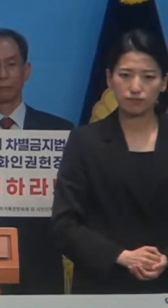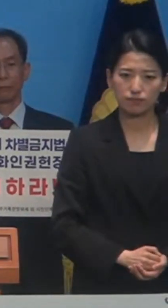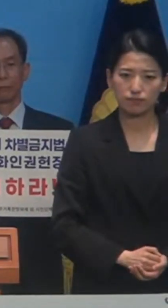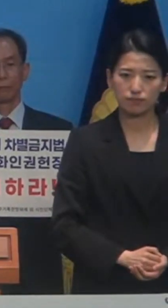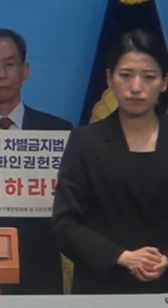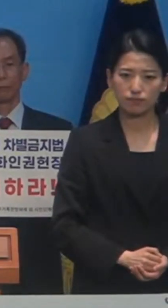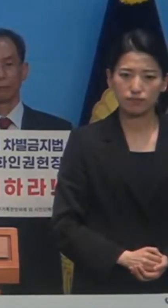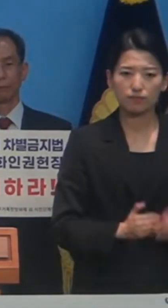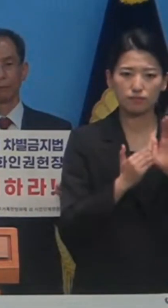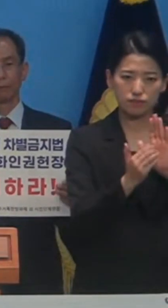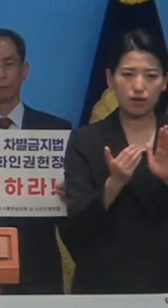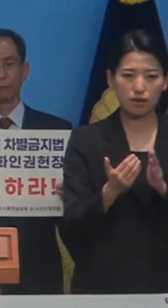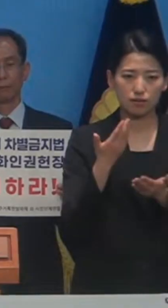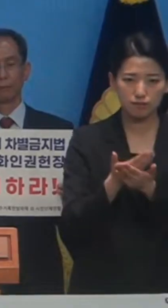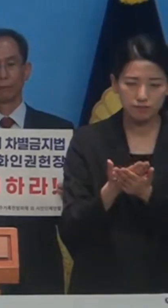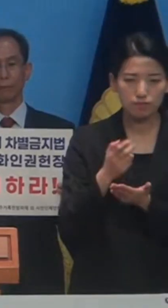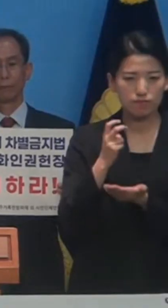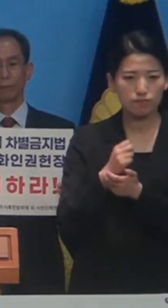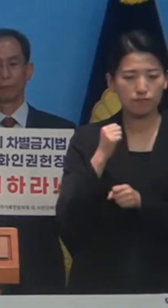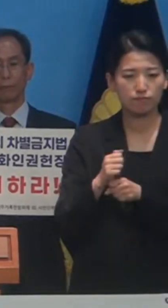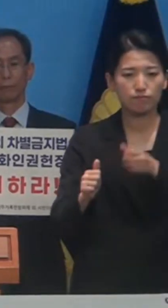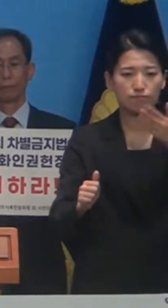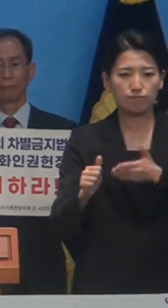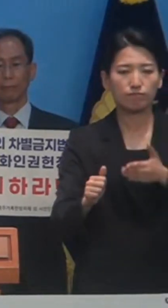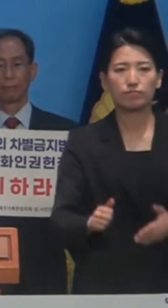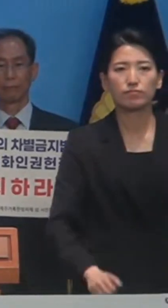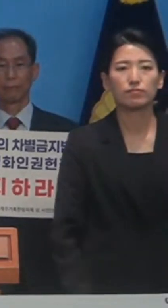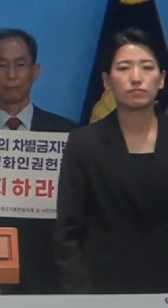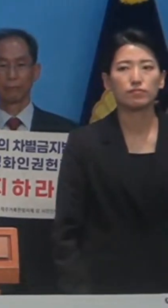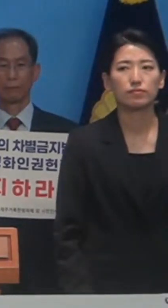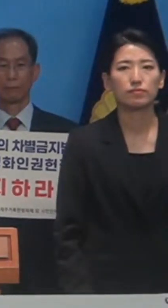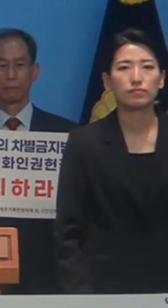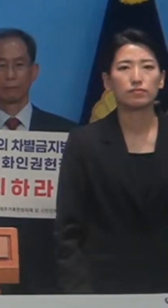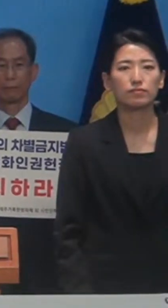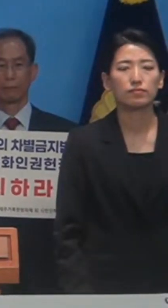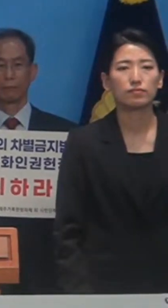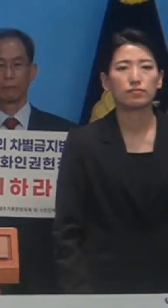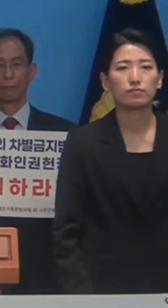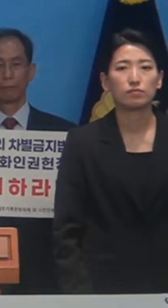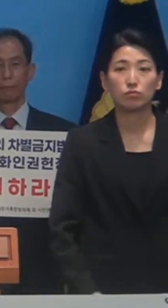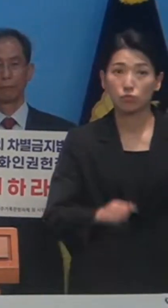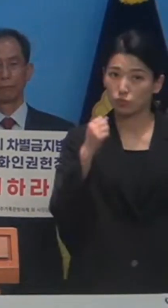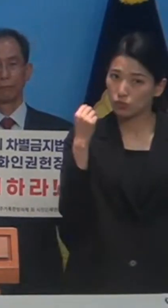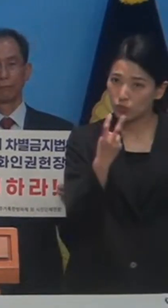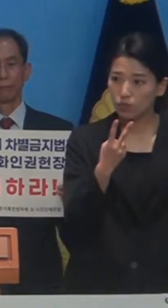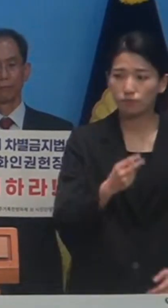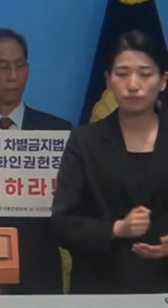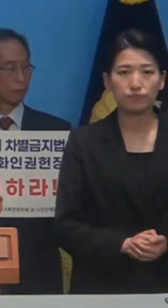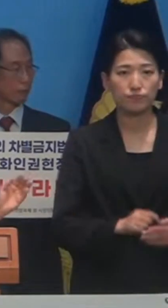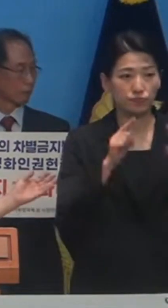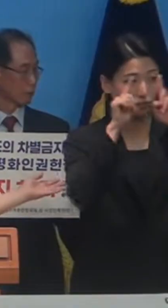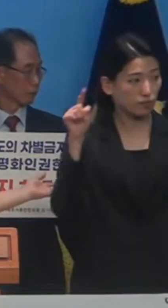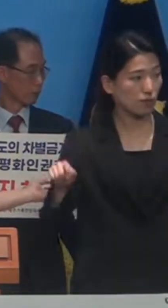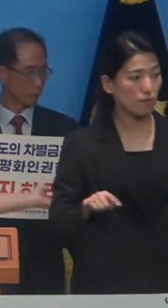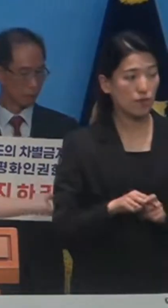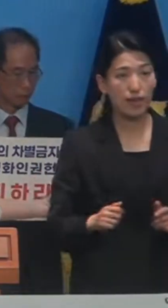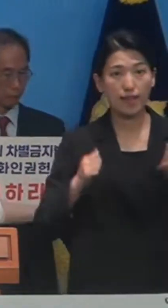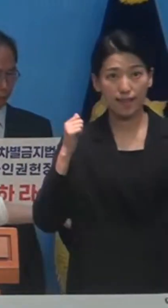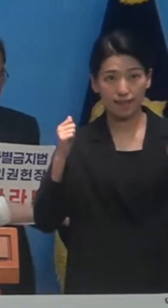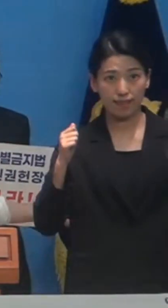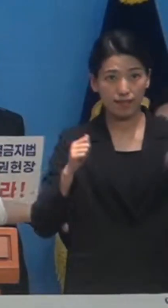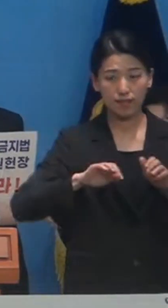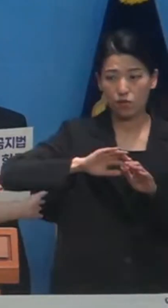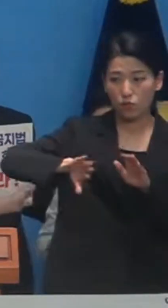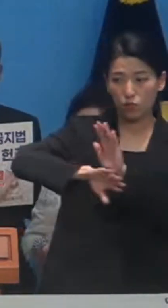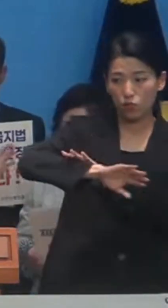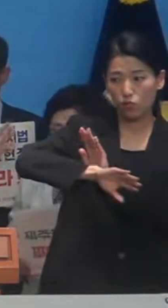법을 추진해 주십시오. 또한 지금 보시는 바와 같이 이 오른편에 있는 부가